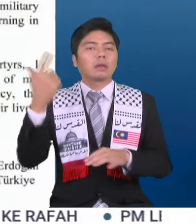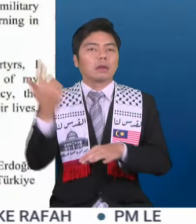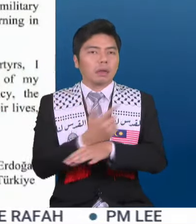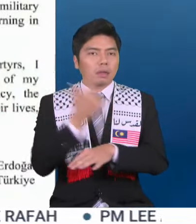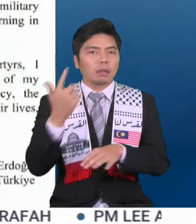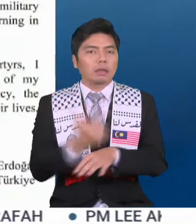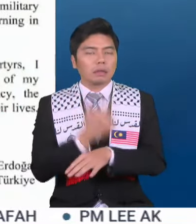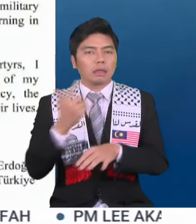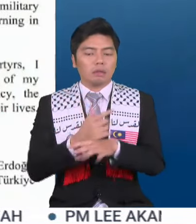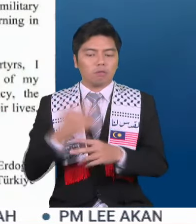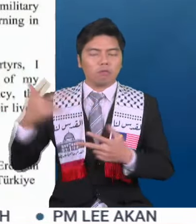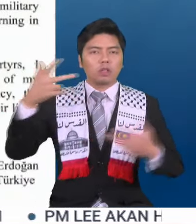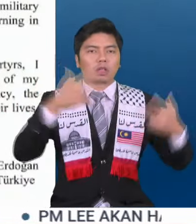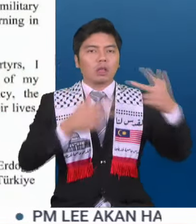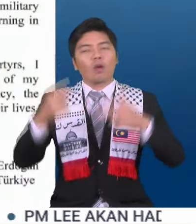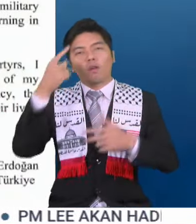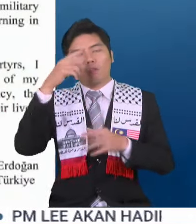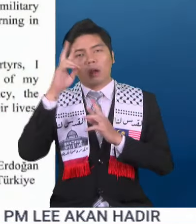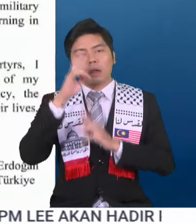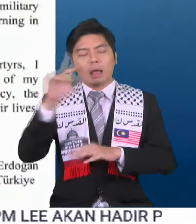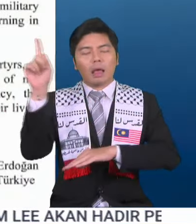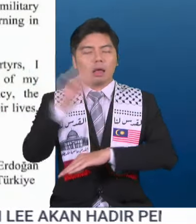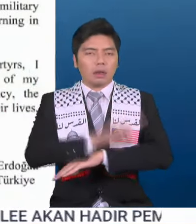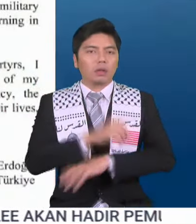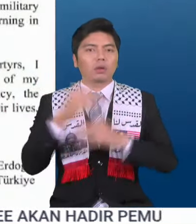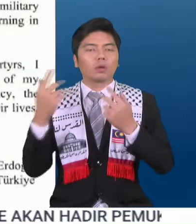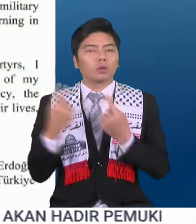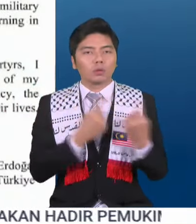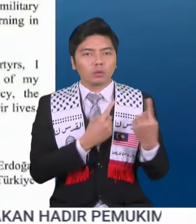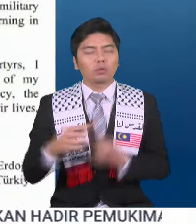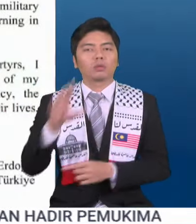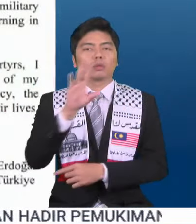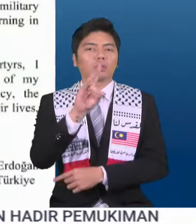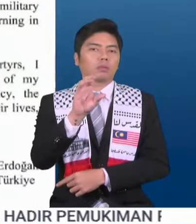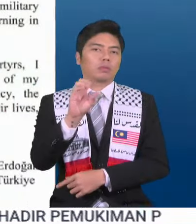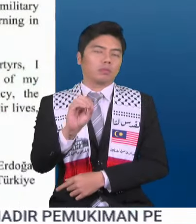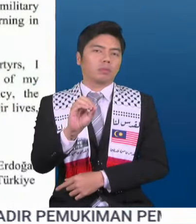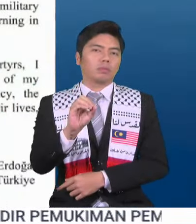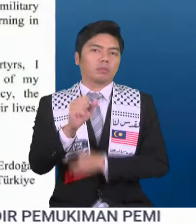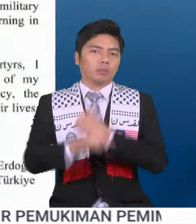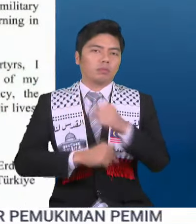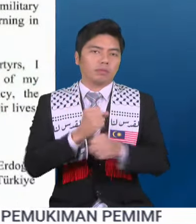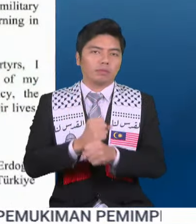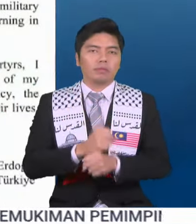raptai bersempena lintas hormat sambutan hari ulang tahun TLDM ke-90.